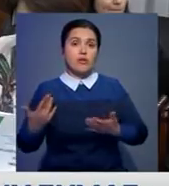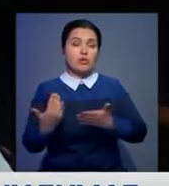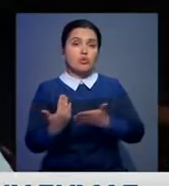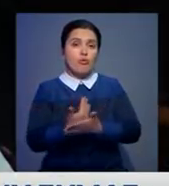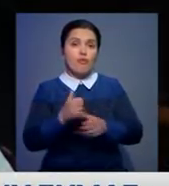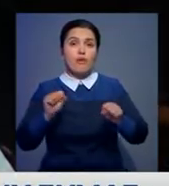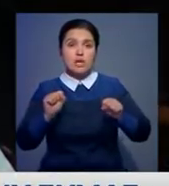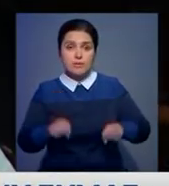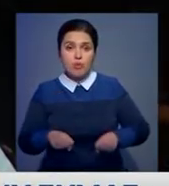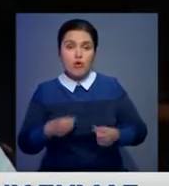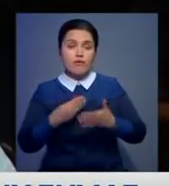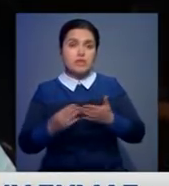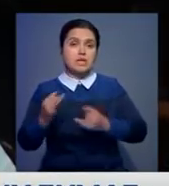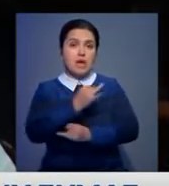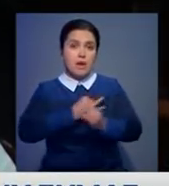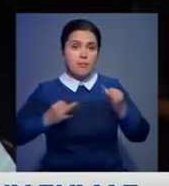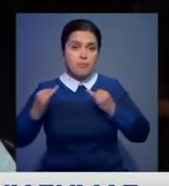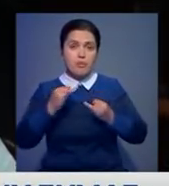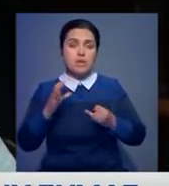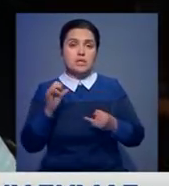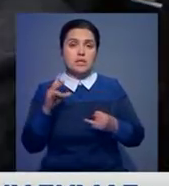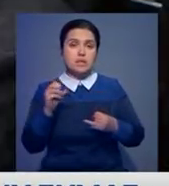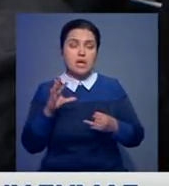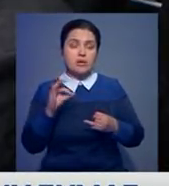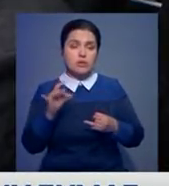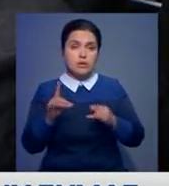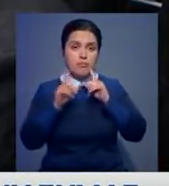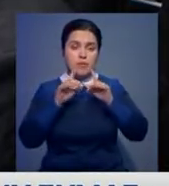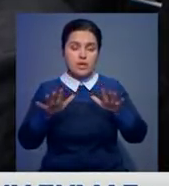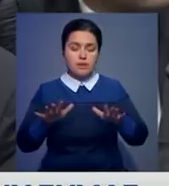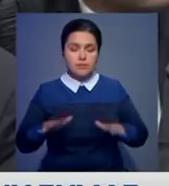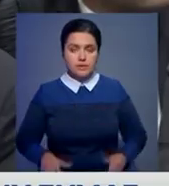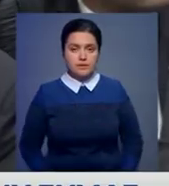новые возможности финансисты обсудили с сенаторами парламента.